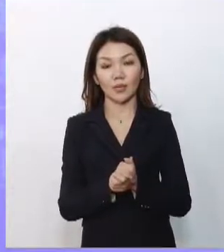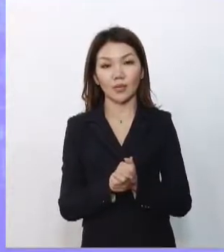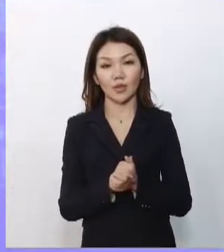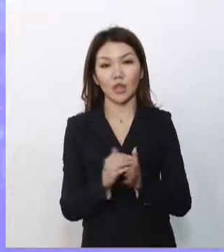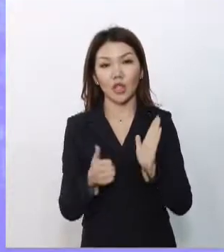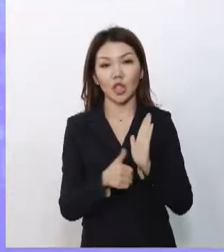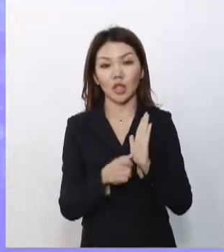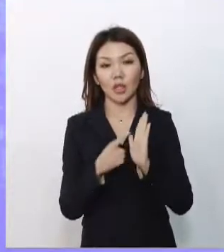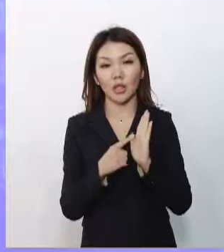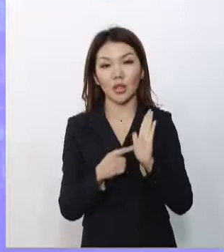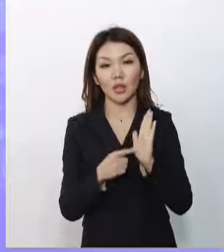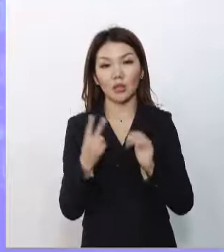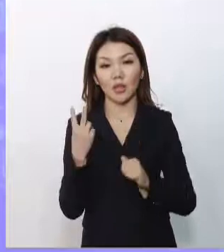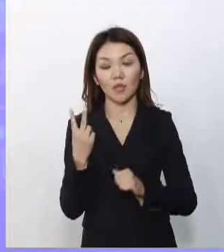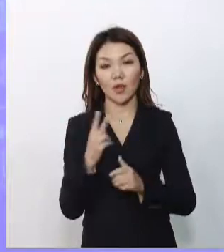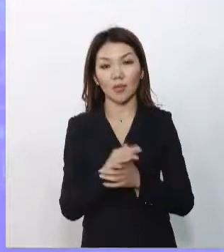6 разделим на 2